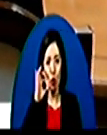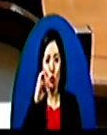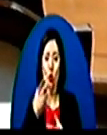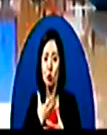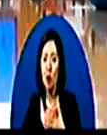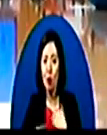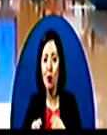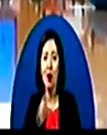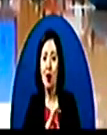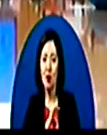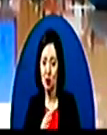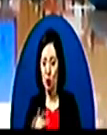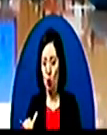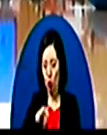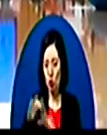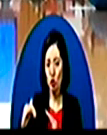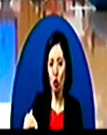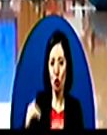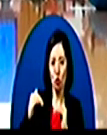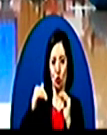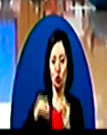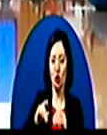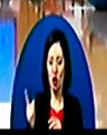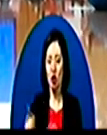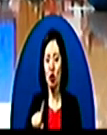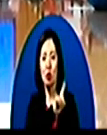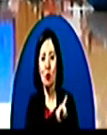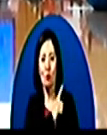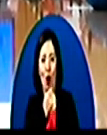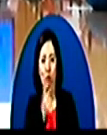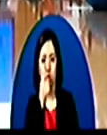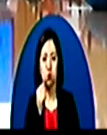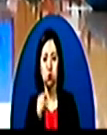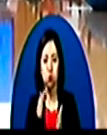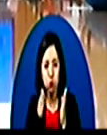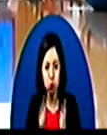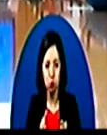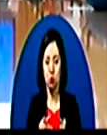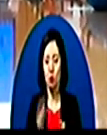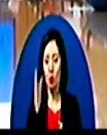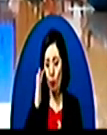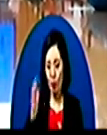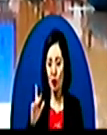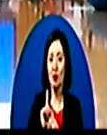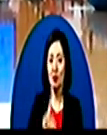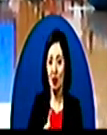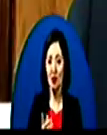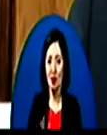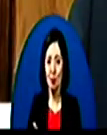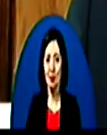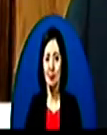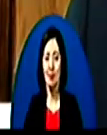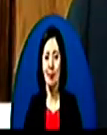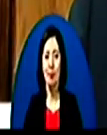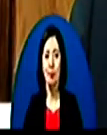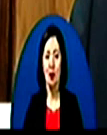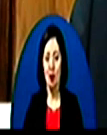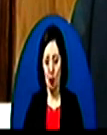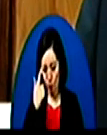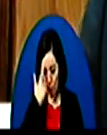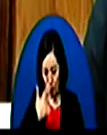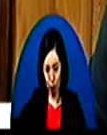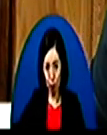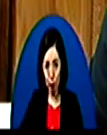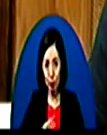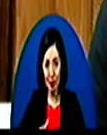улс орны хөгжлийн нэг гол тэргүүлэгч чиглэл болох ёстой гэсэн байр суурь бодлого чиглэлийг баримтлаж байна. Монгол улсын газар